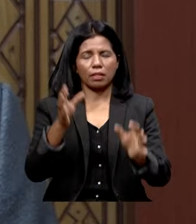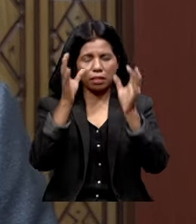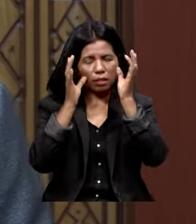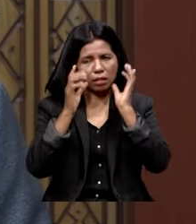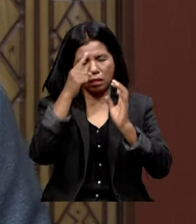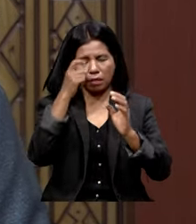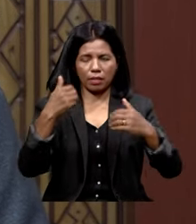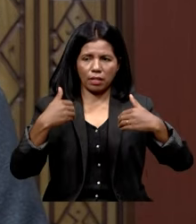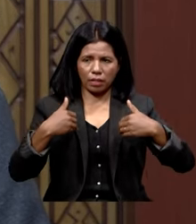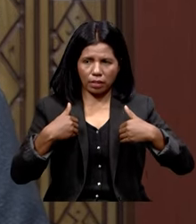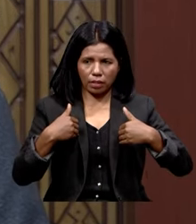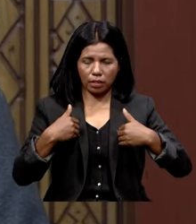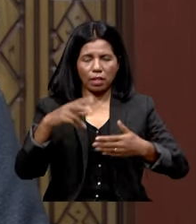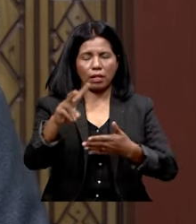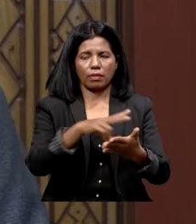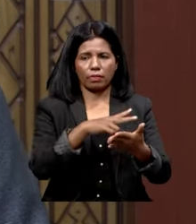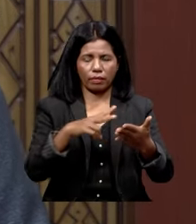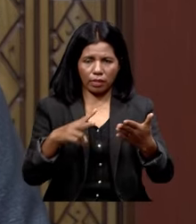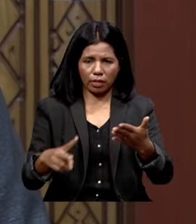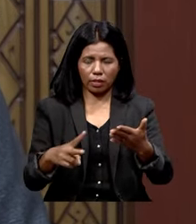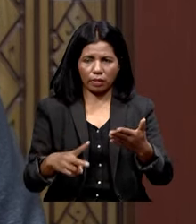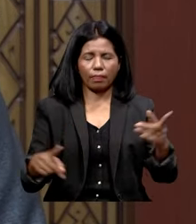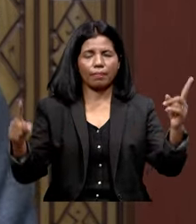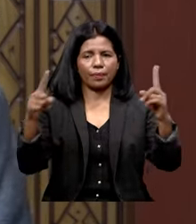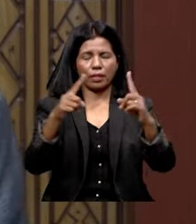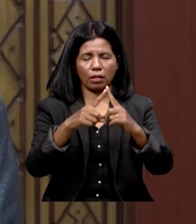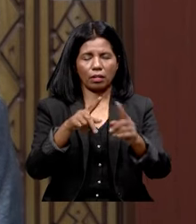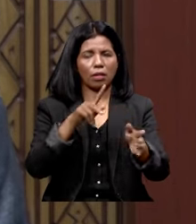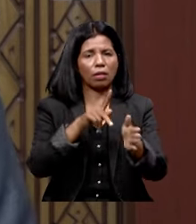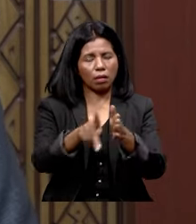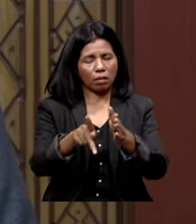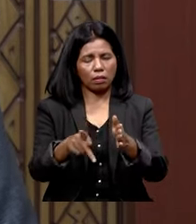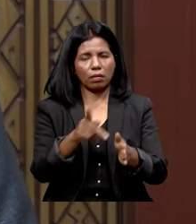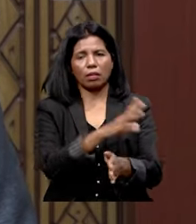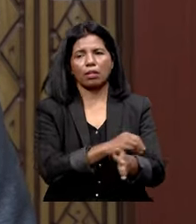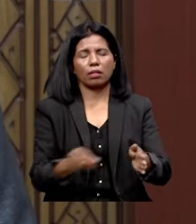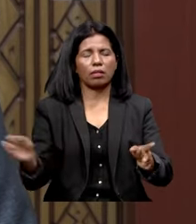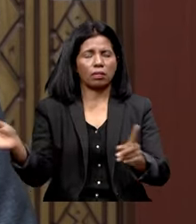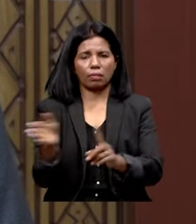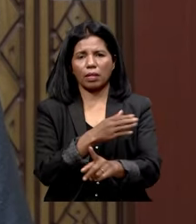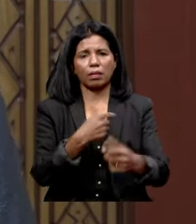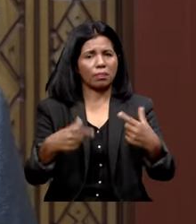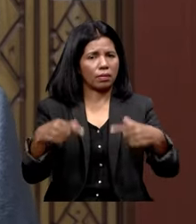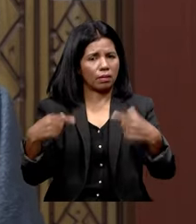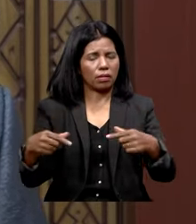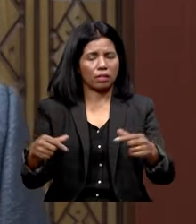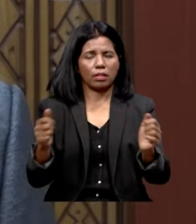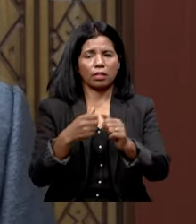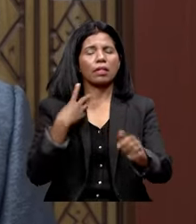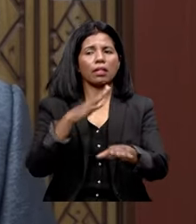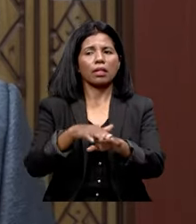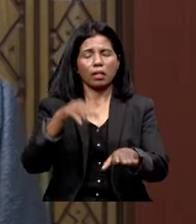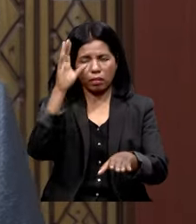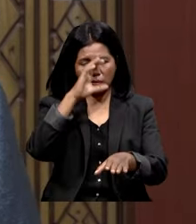bele mos vila fali violencias kat oh malu kat tuda malu kat tamal ini hanoi ita nenek nenek buka